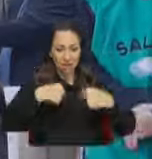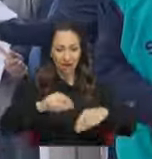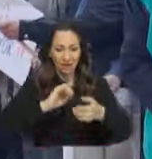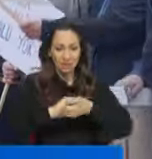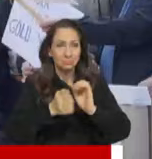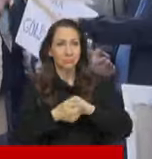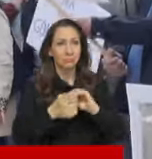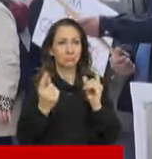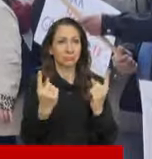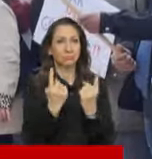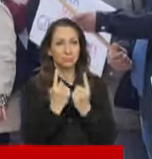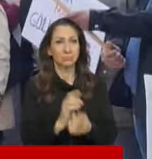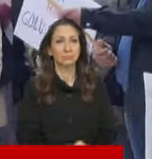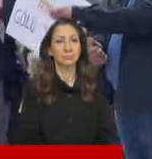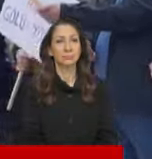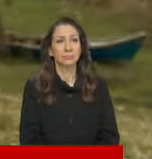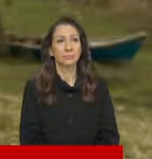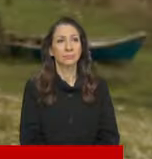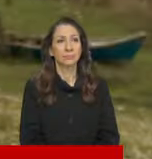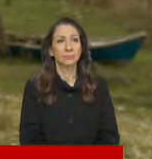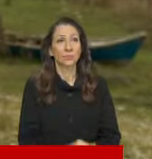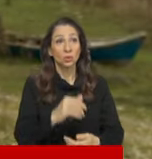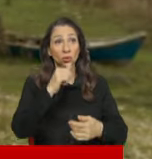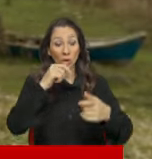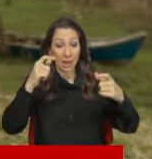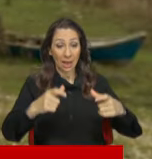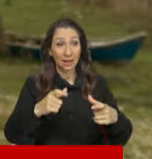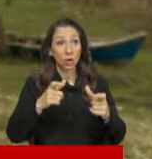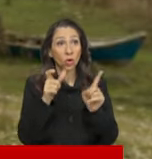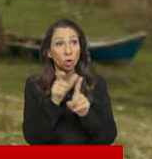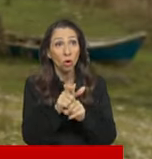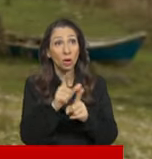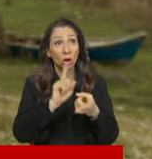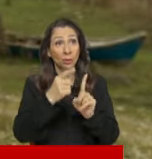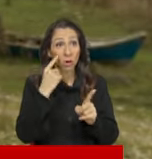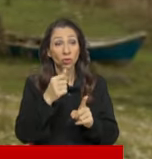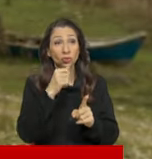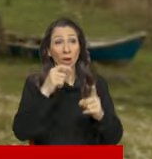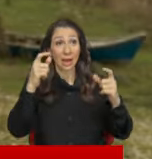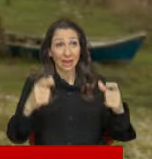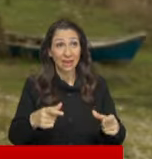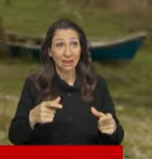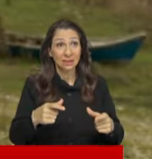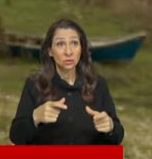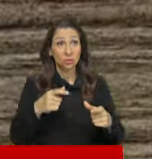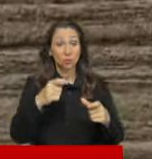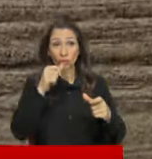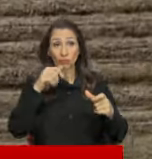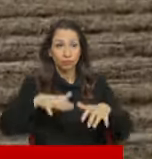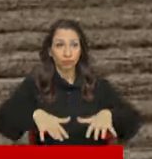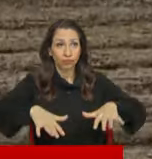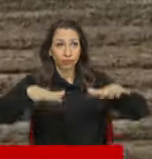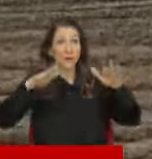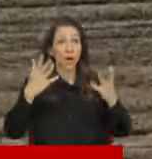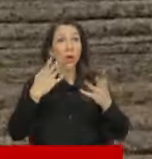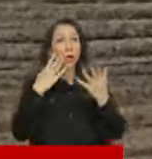örgütleri karşıladı suak alanların korunması yönetmeliğine göre Aslında Sulak alanların doldurulması